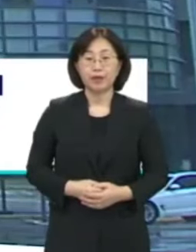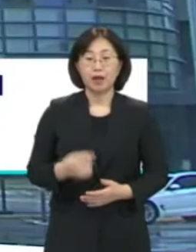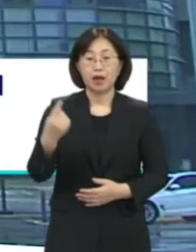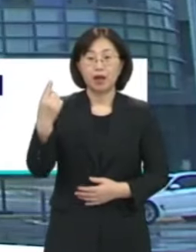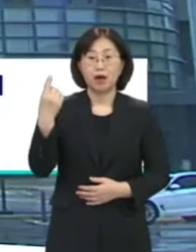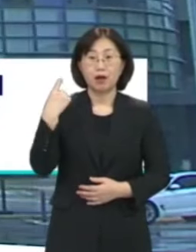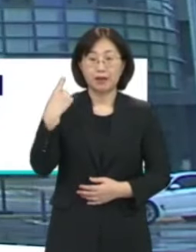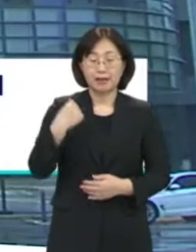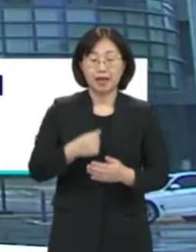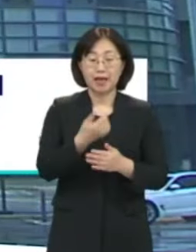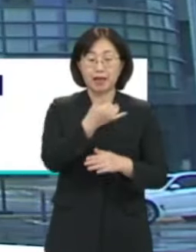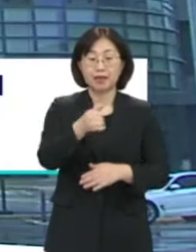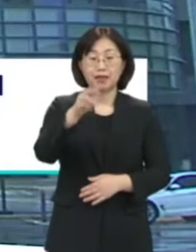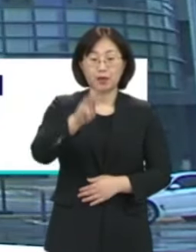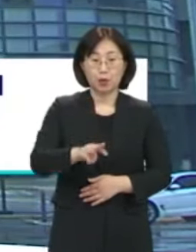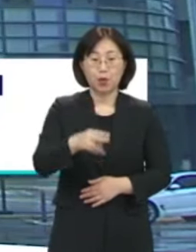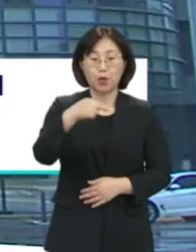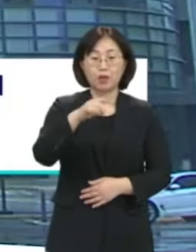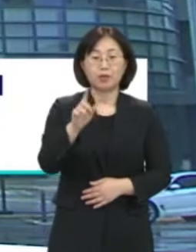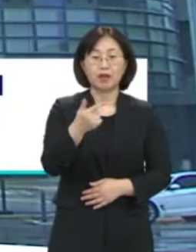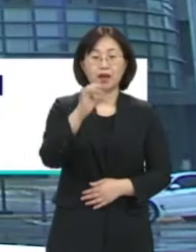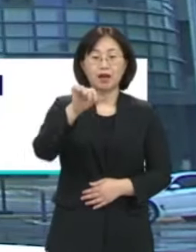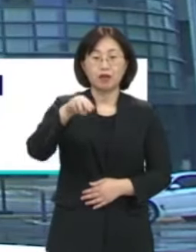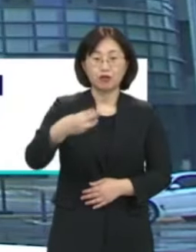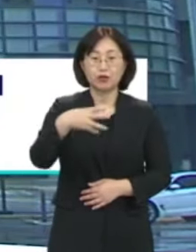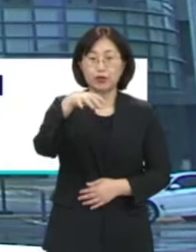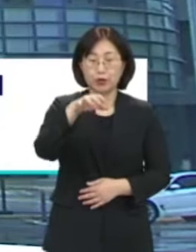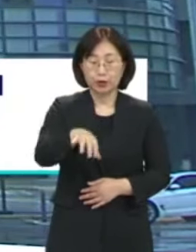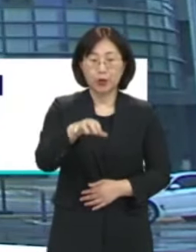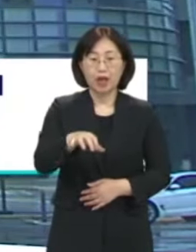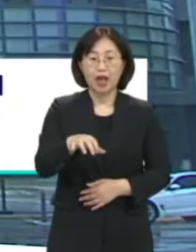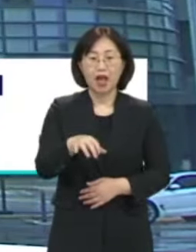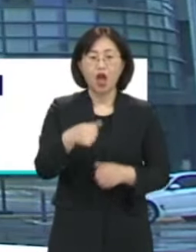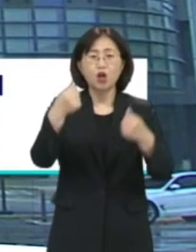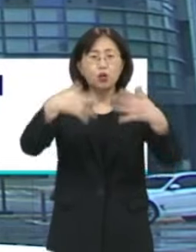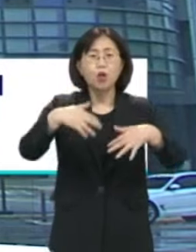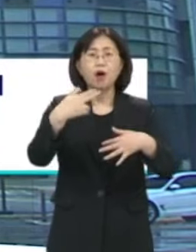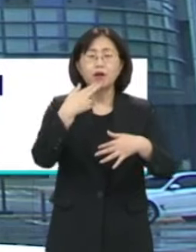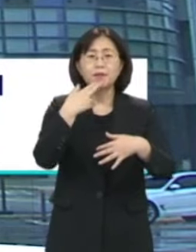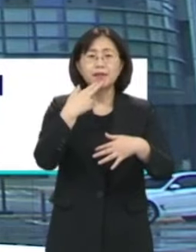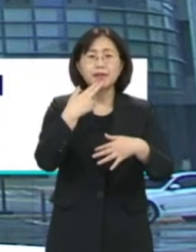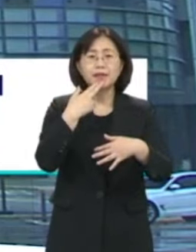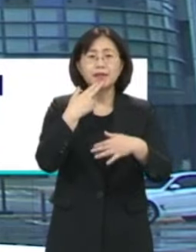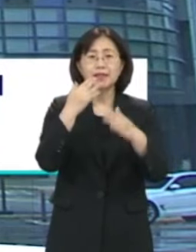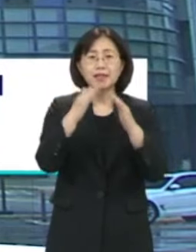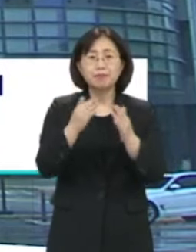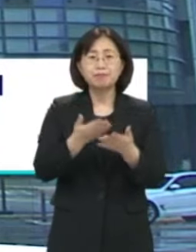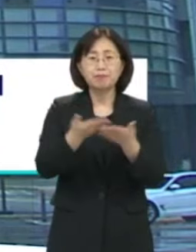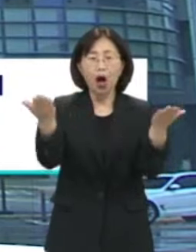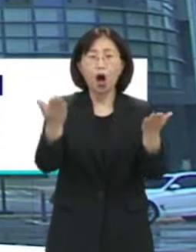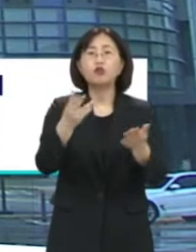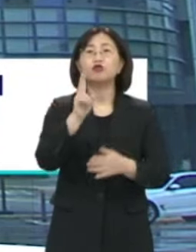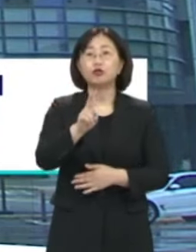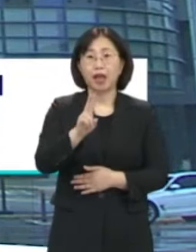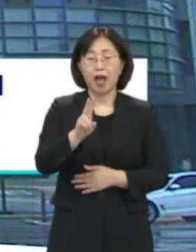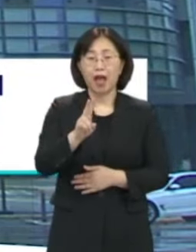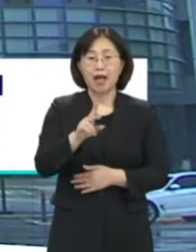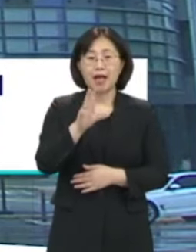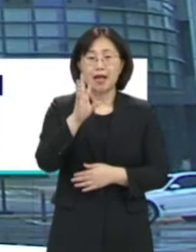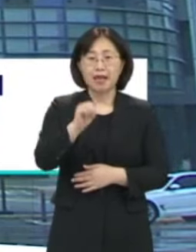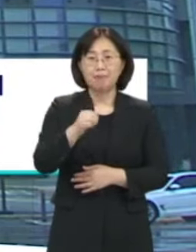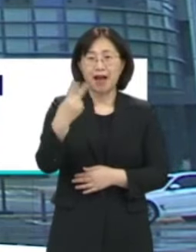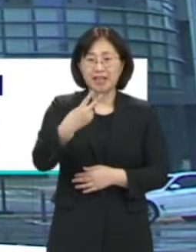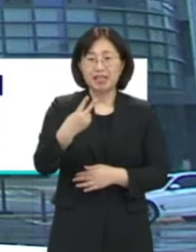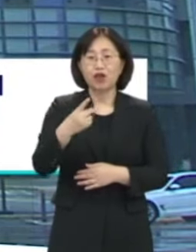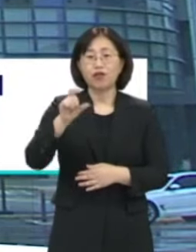어제 진행된 세종시 산월동의 한 아파트 무순위 청약 경쟁률이 4만 2천 대 1을 기록했습니다. 무순위